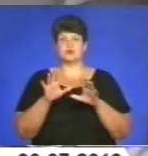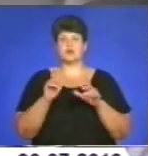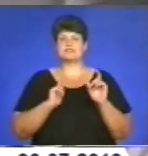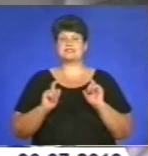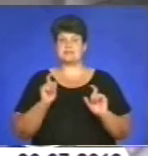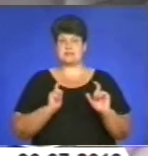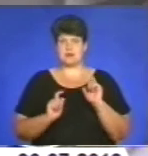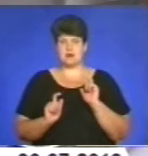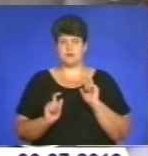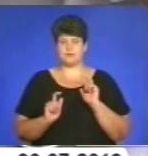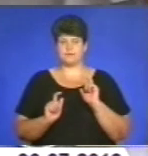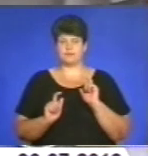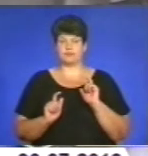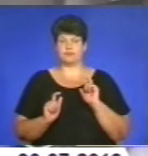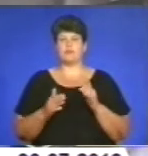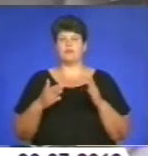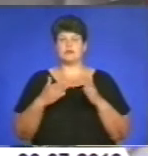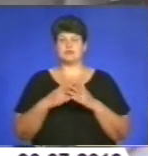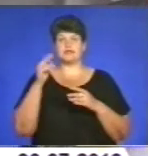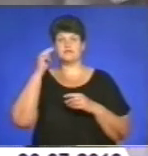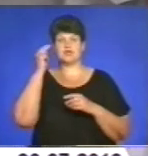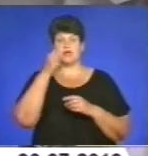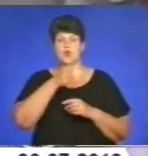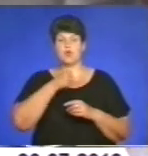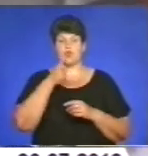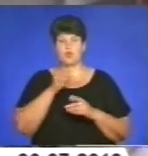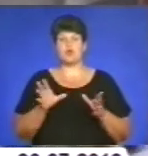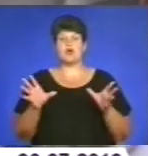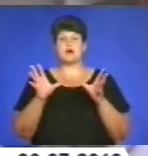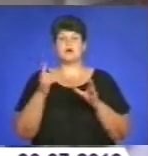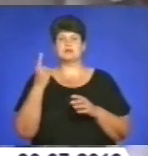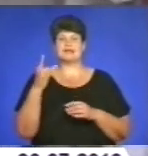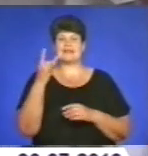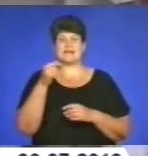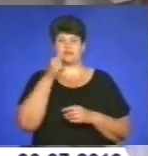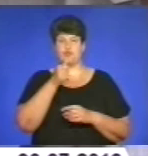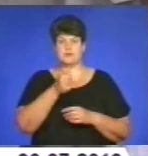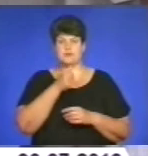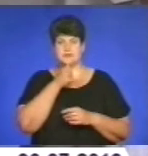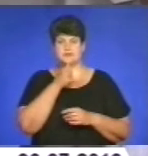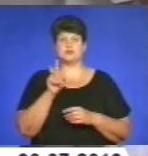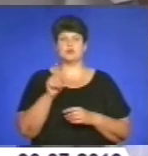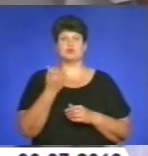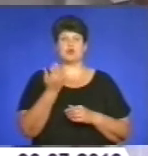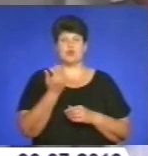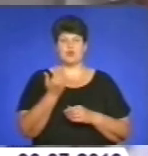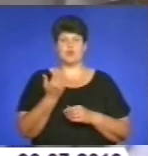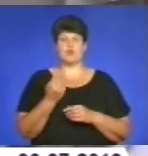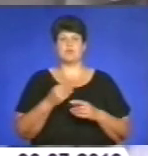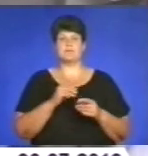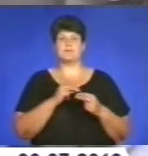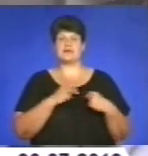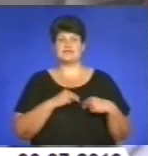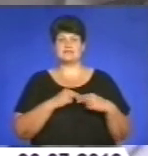семінару в межах навчального року раз в місяць, щоб його кваліфіковані працівники